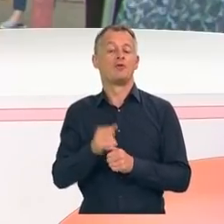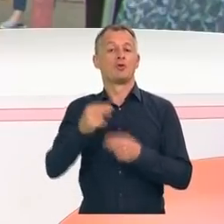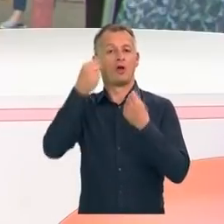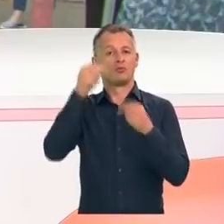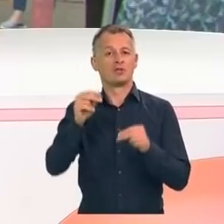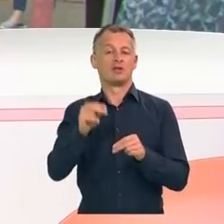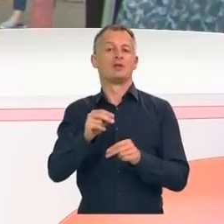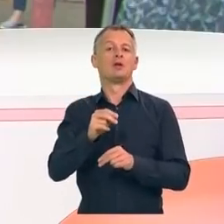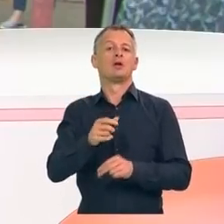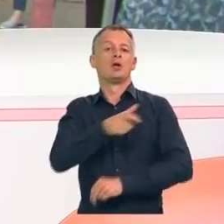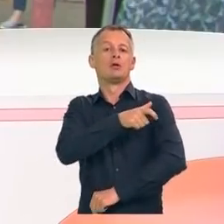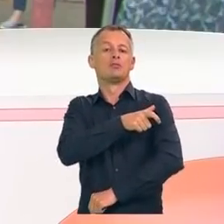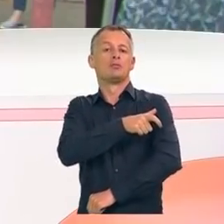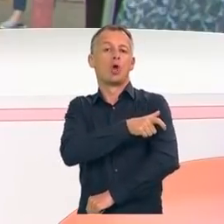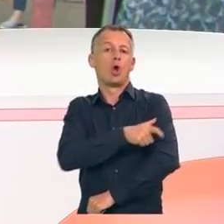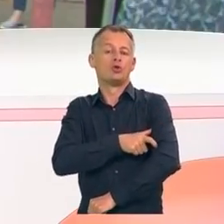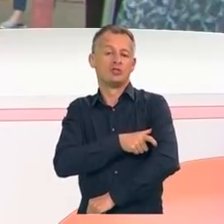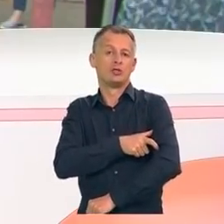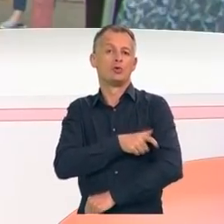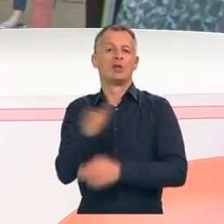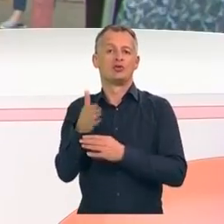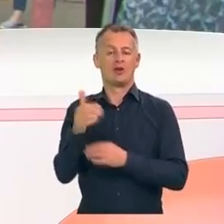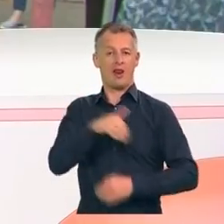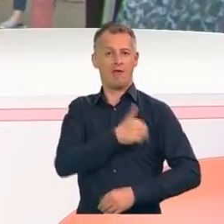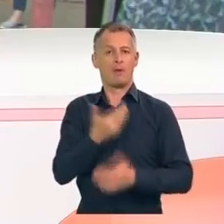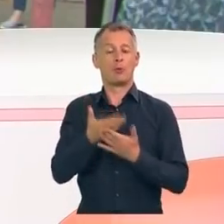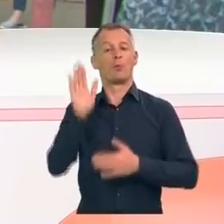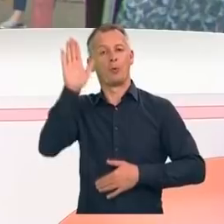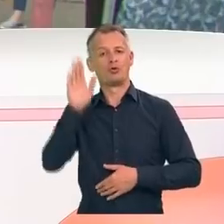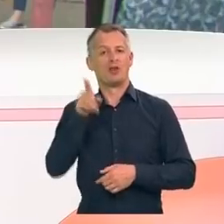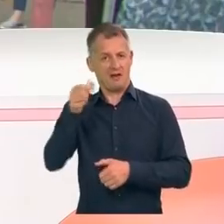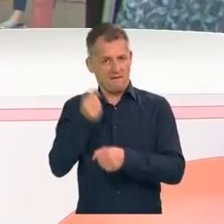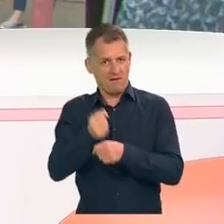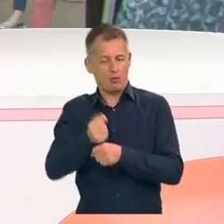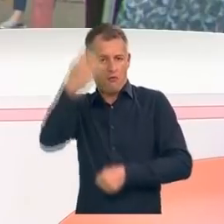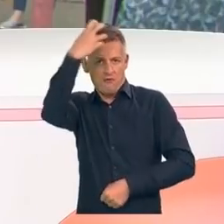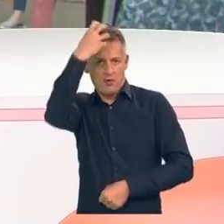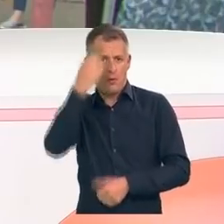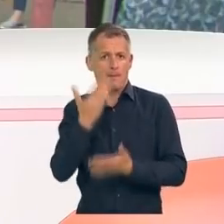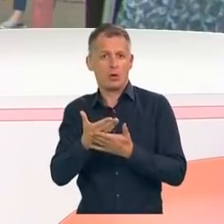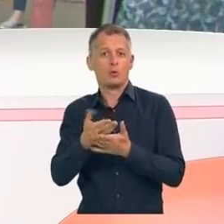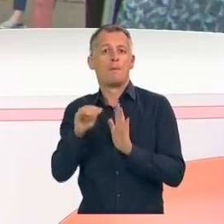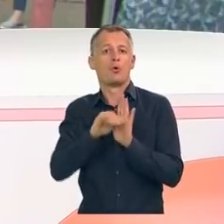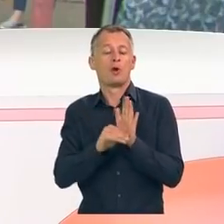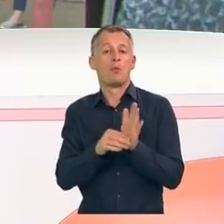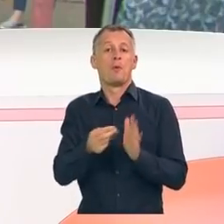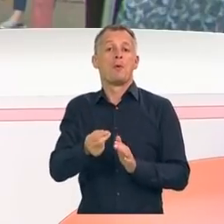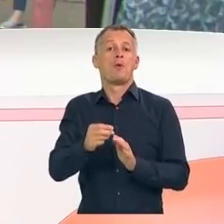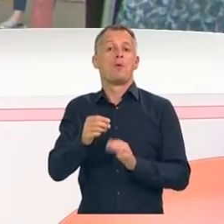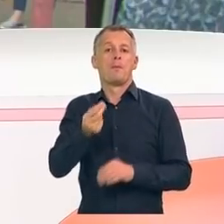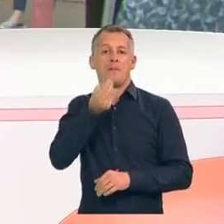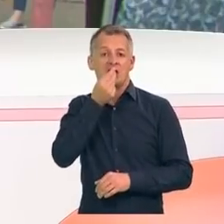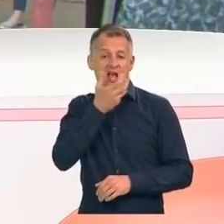al Elevilor pentru a atrage atenția asupra promisiunilor de șarte pe care le fac guvernanții în privința programului Masă Caldă în